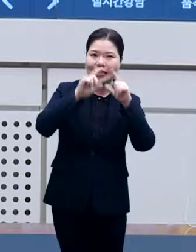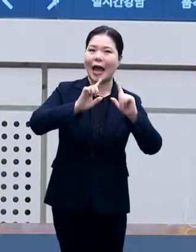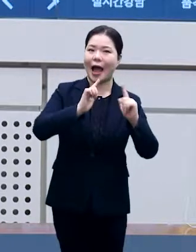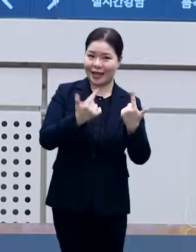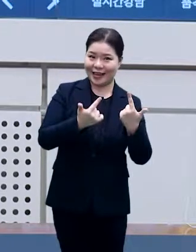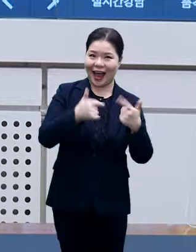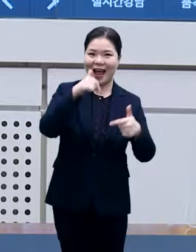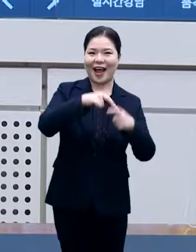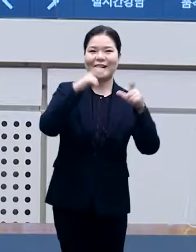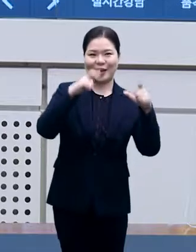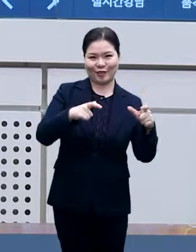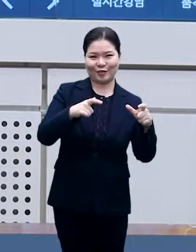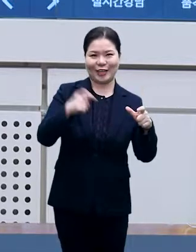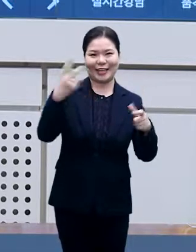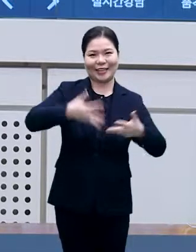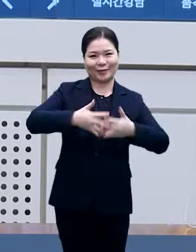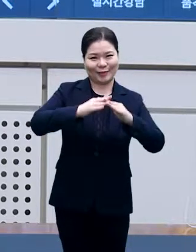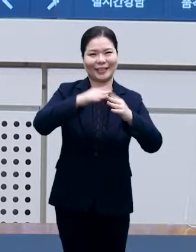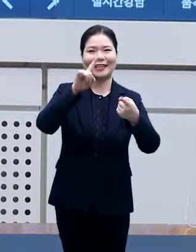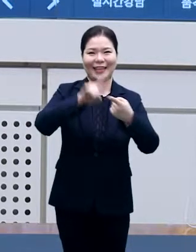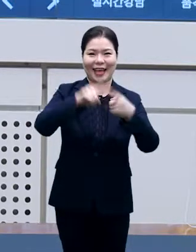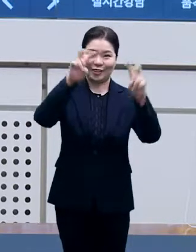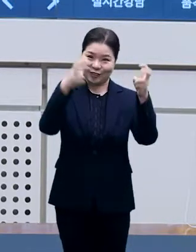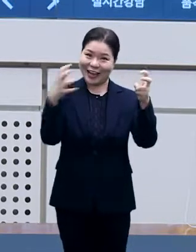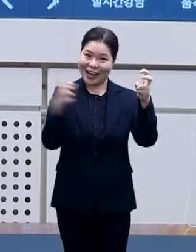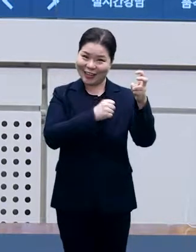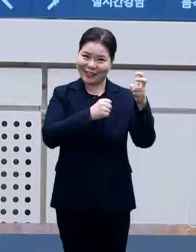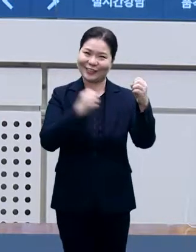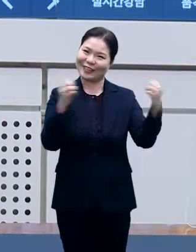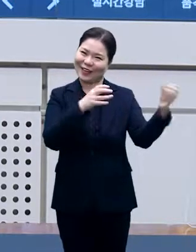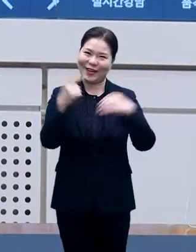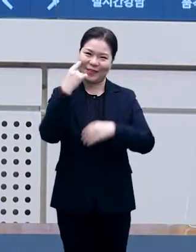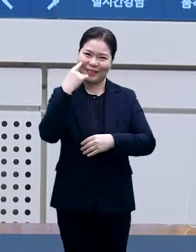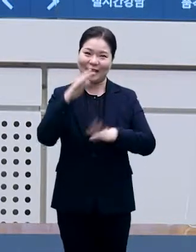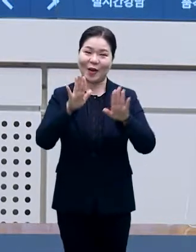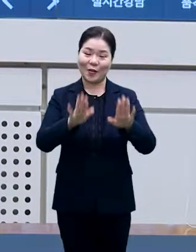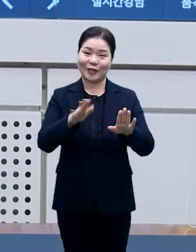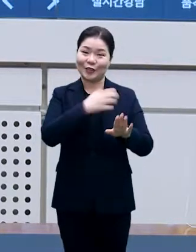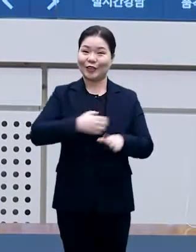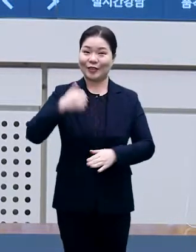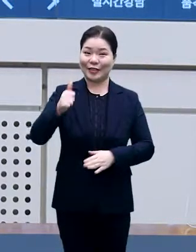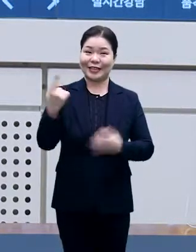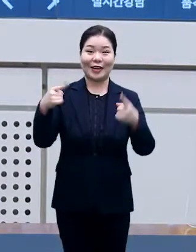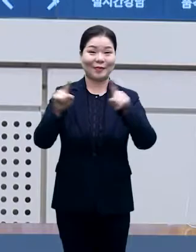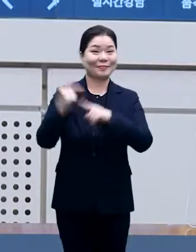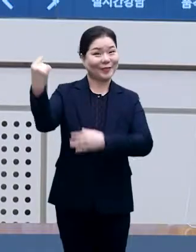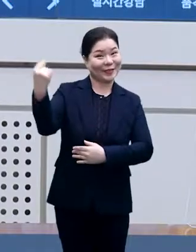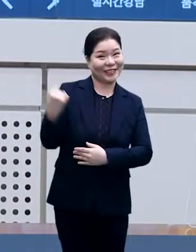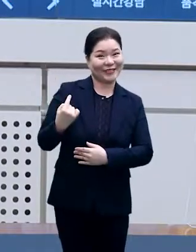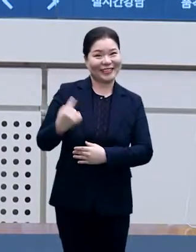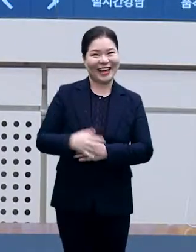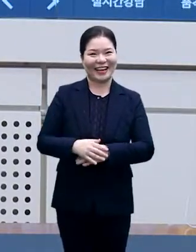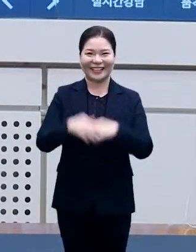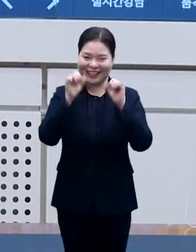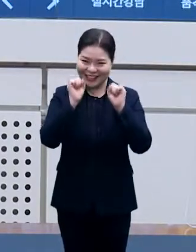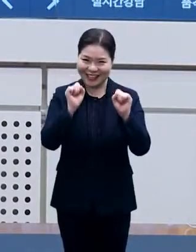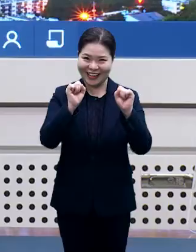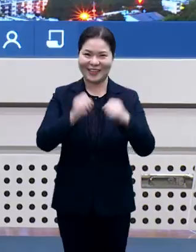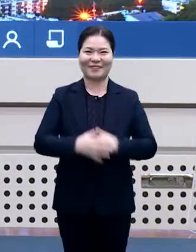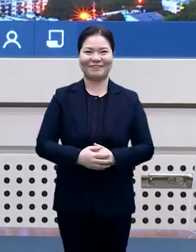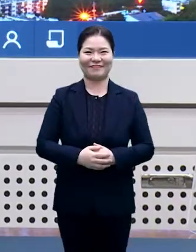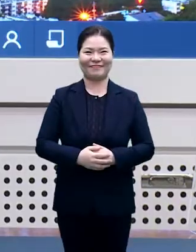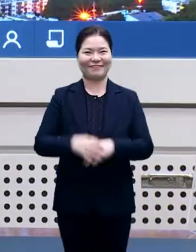미세먼지가 아닌 강남구의 재건축을 주제로 진행해보겠습니다. 오늘도 정순근 구청장께서 자리하고 계십니다.